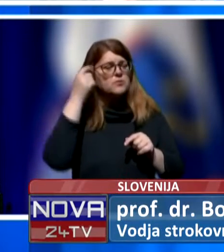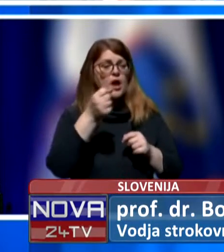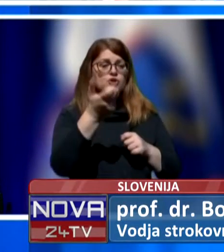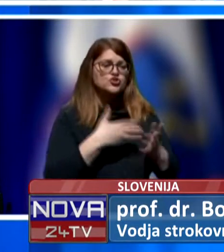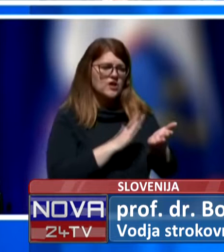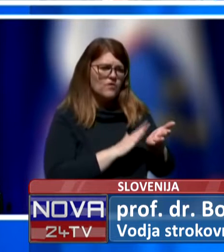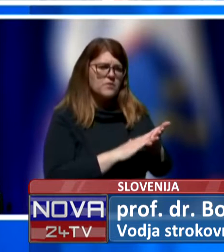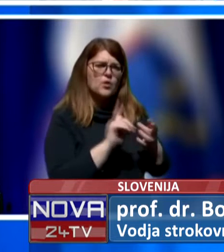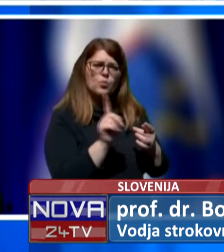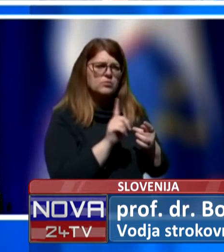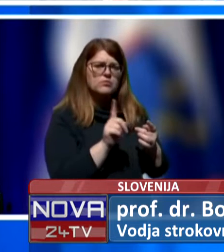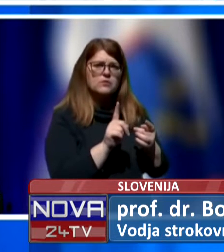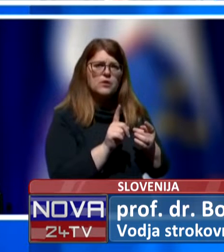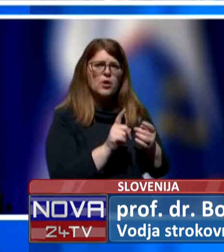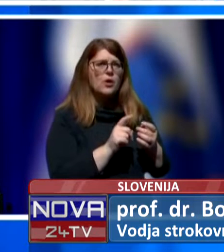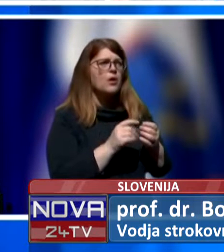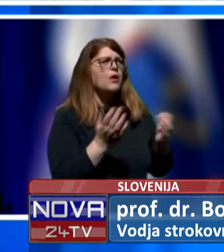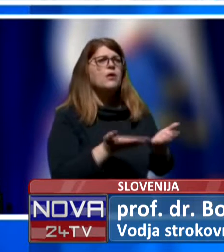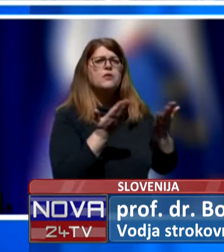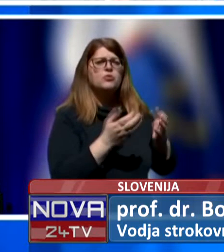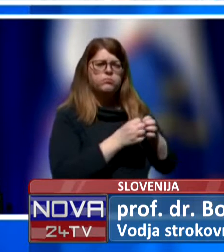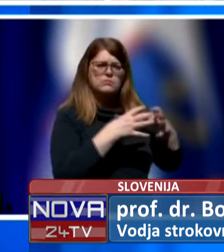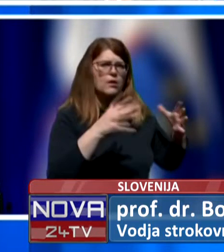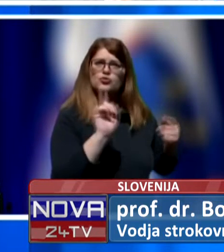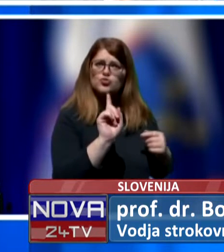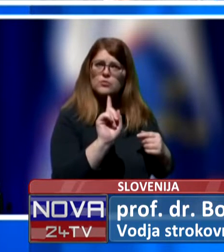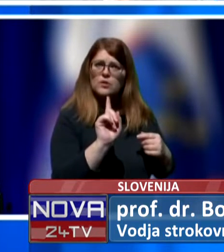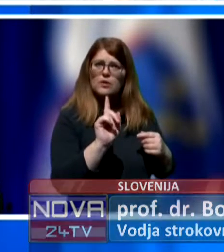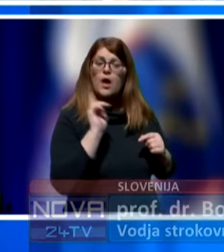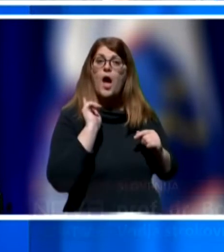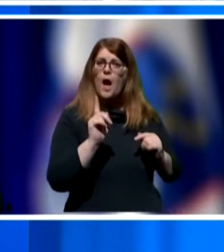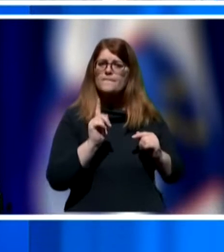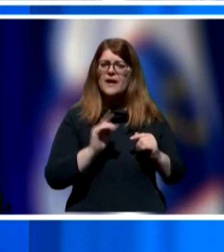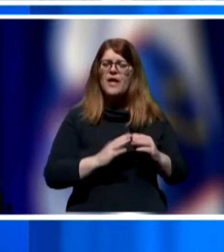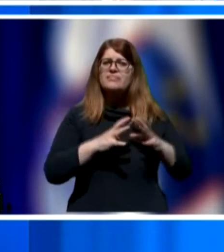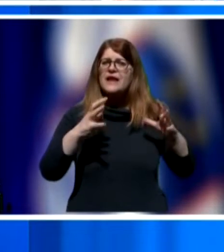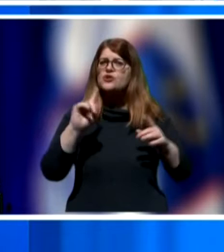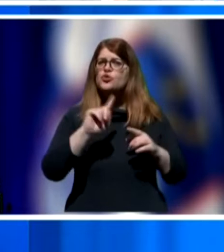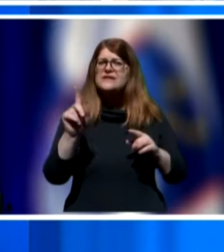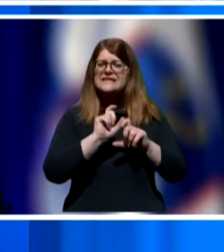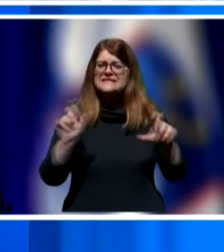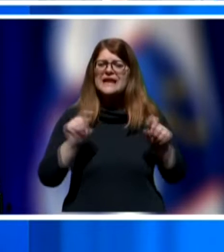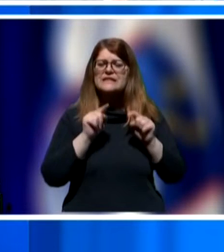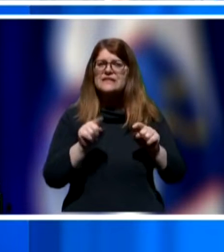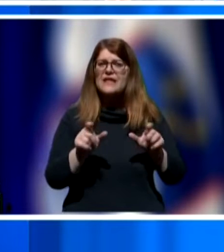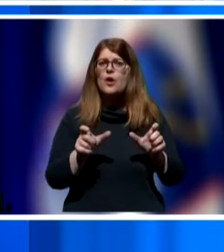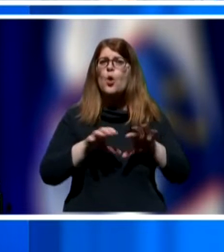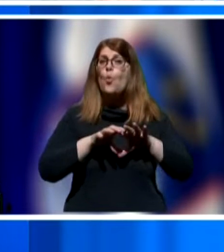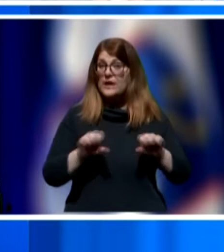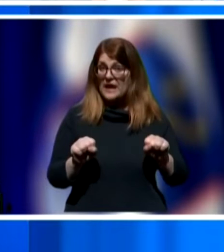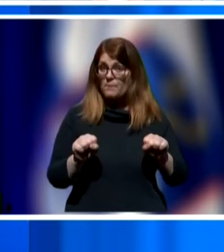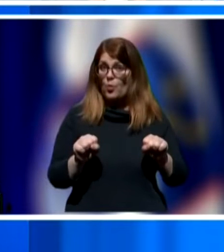ni pretirano naraščalo, ampak naraščalo ni zaradi teh izrazitih ukrepov.